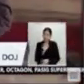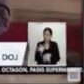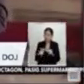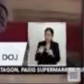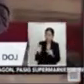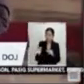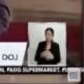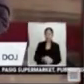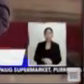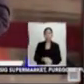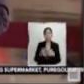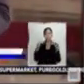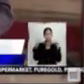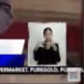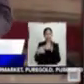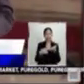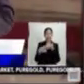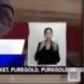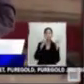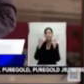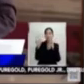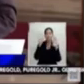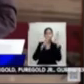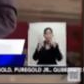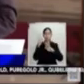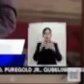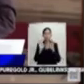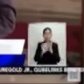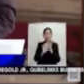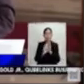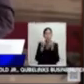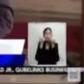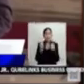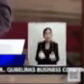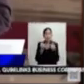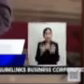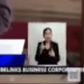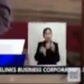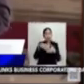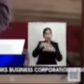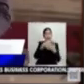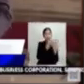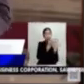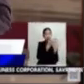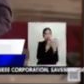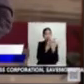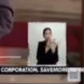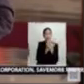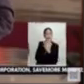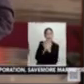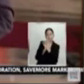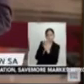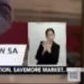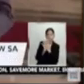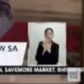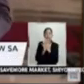din sa pagdidig ang ilang problema gaya ng sobrang dami raw ng nakakulong sa bilibid kaya masyado ng siksikan. Masyado rin daw mababa